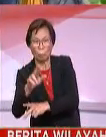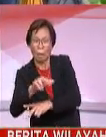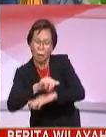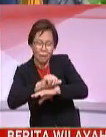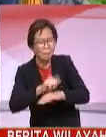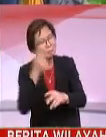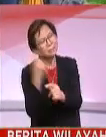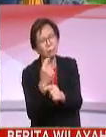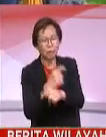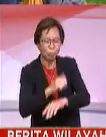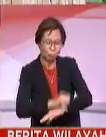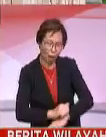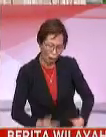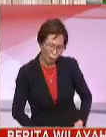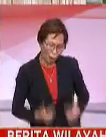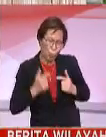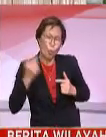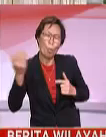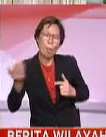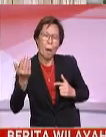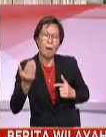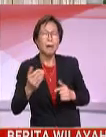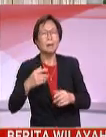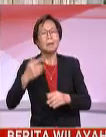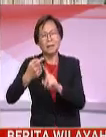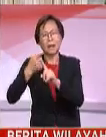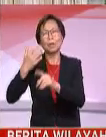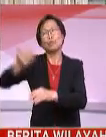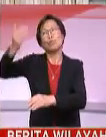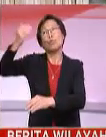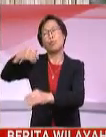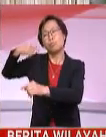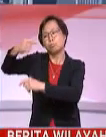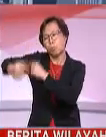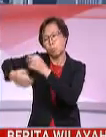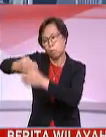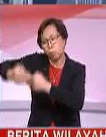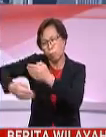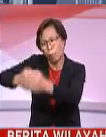amalan hidup secara nomad sejak turun-temurun.